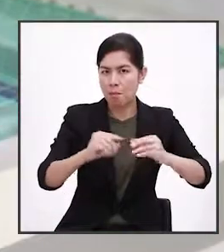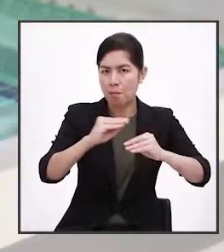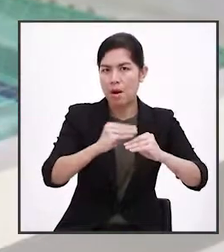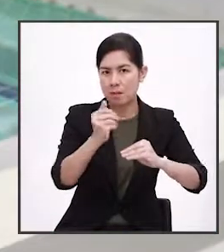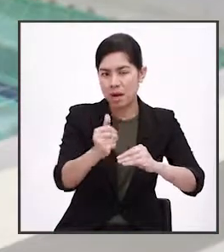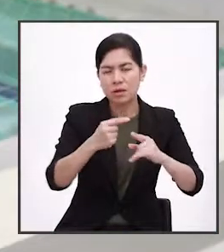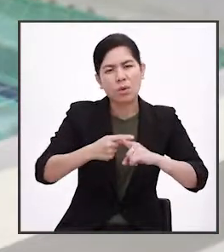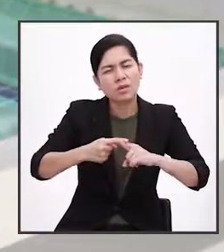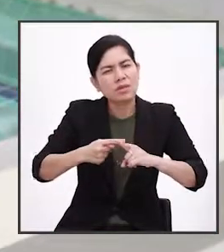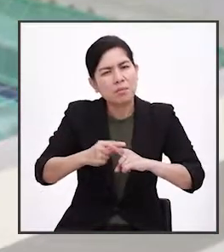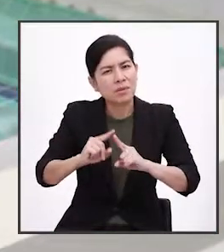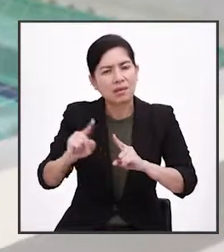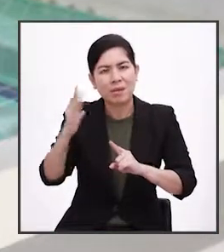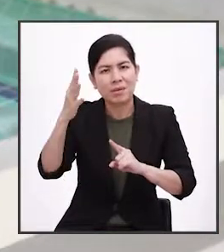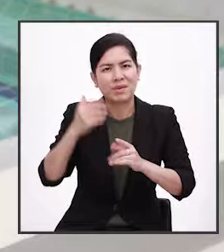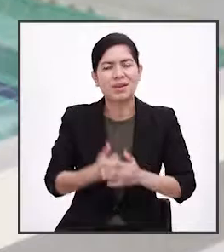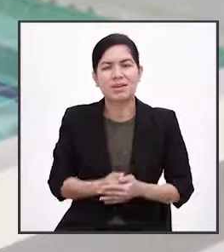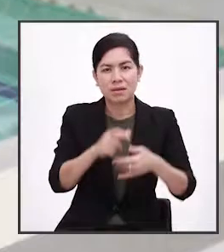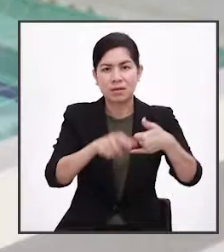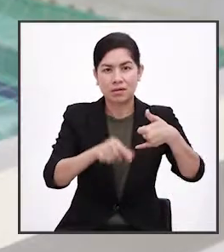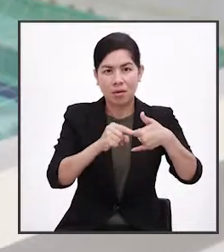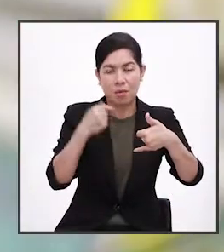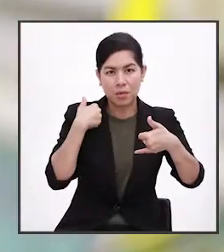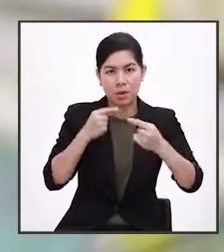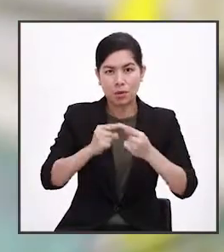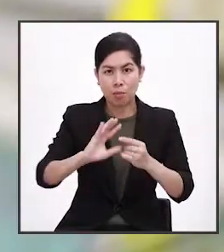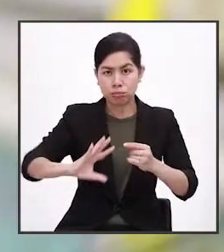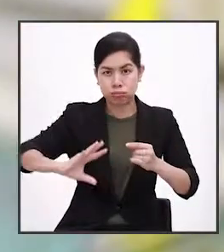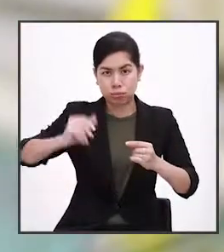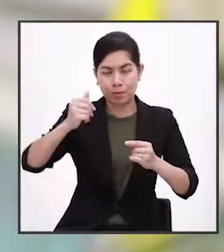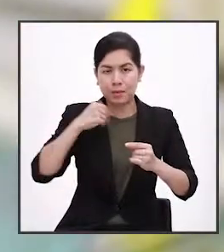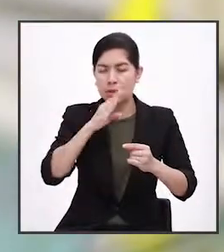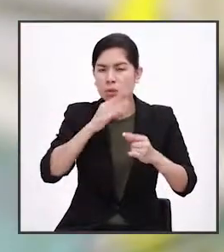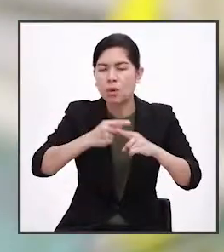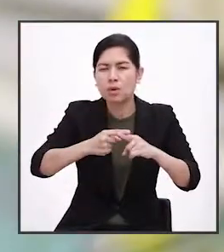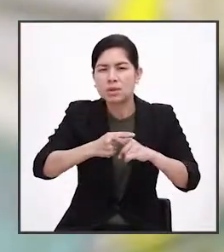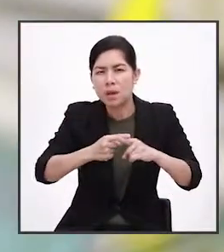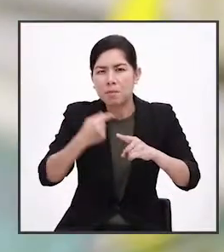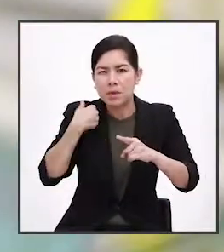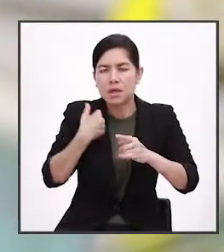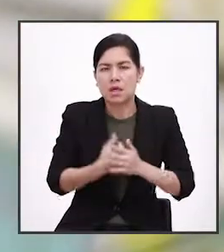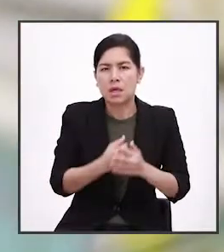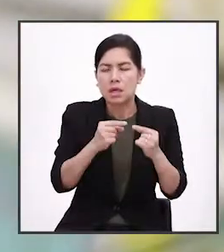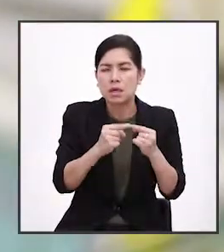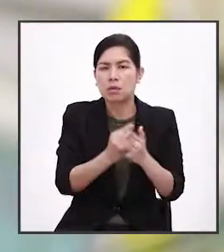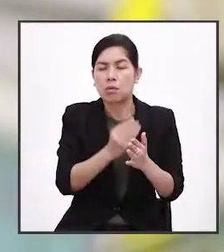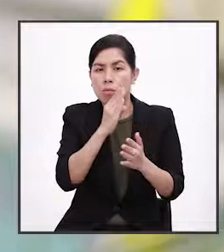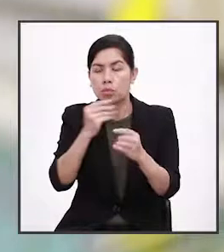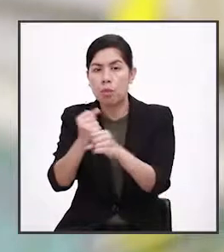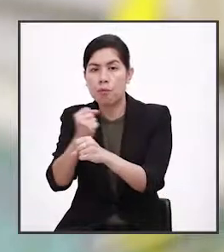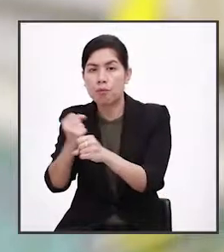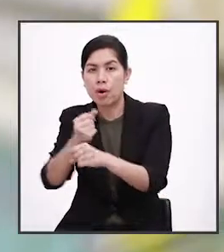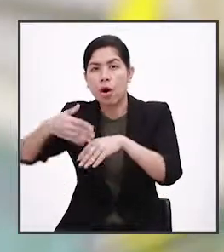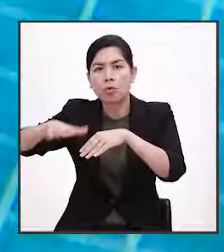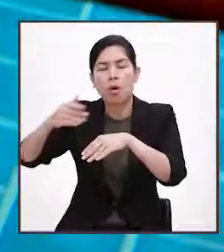วดเรื่องอะไรเพราะฉะนั้นคนไข้เนี่ยจะคืนสภาพกล้ามเนื้อได้เร็วอย่างมีอาการปวดอย่างเงี้ยถ้าฝึกบนบกอาจจะต้องใช้เวลาประมาณ2เดือน3เดือนถึงจะ